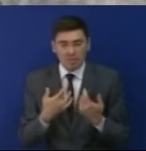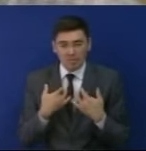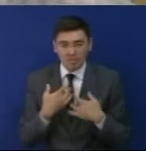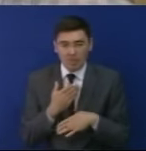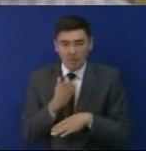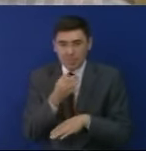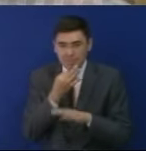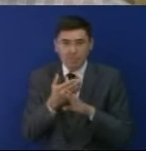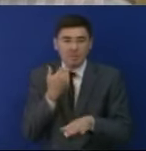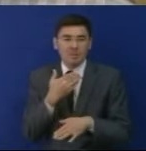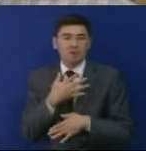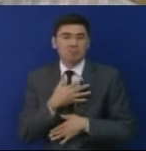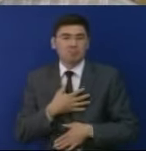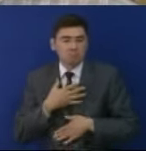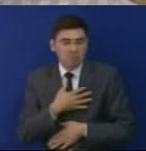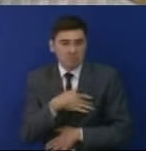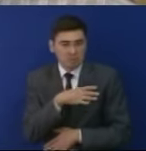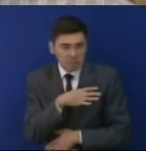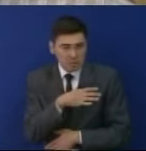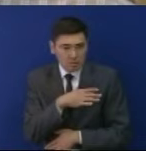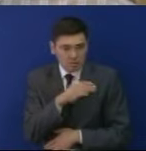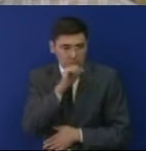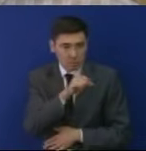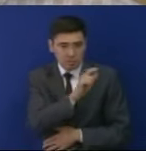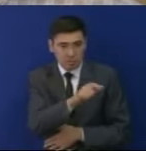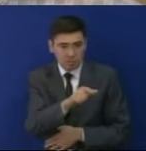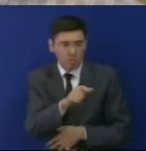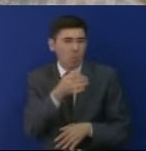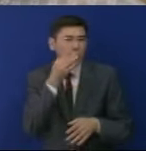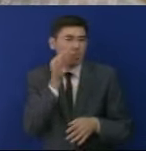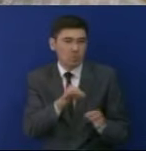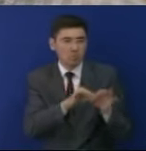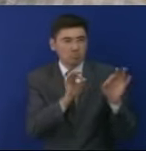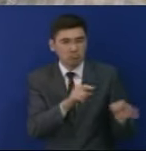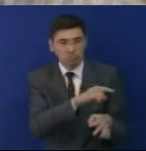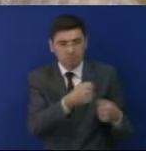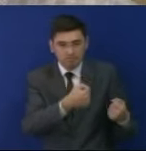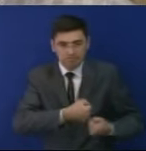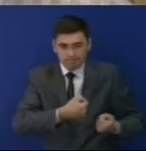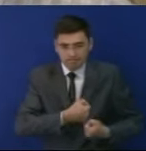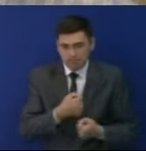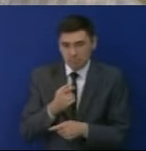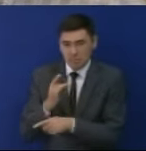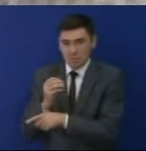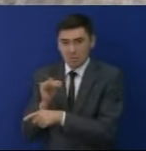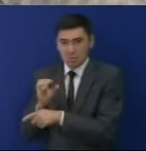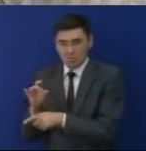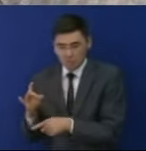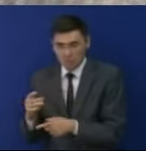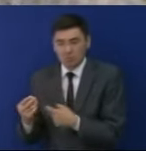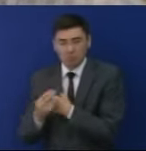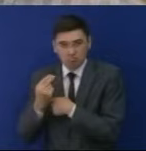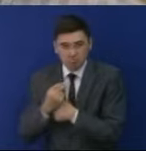Конечно, было очень волнительно, но благодаря этому опытному актерскому составу, благодаря поддержке режиссера, я многое для себя узнал. Немного